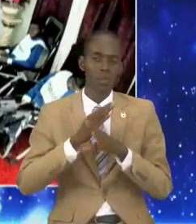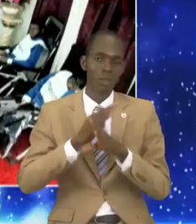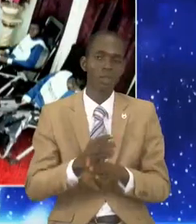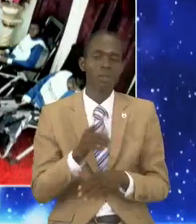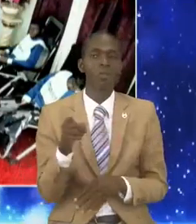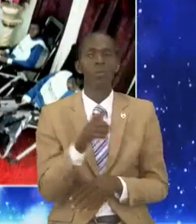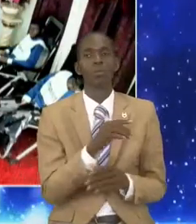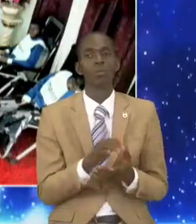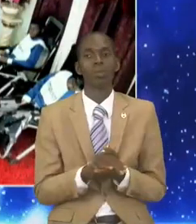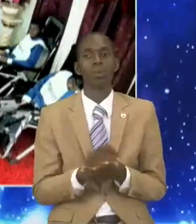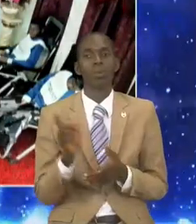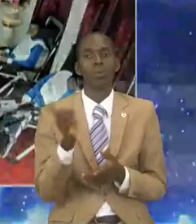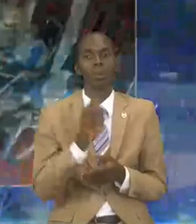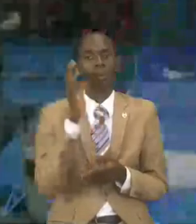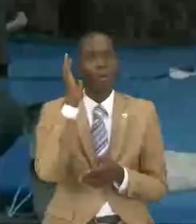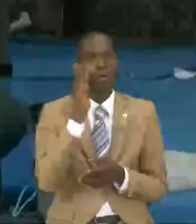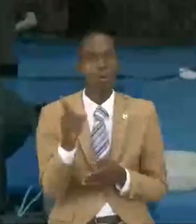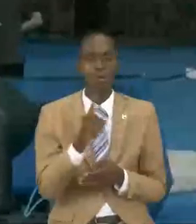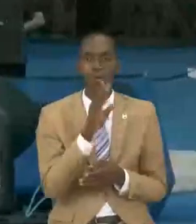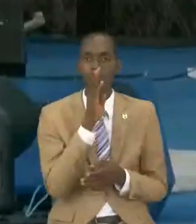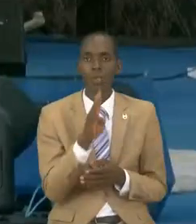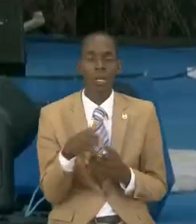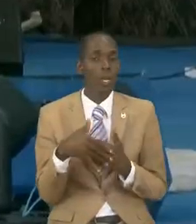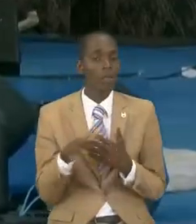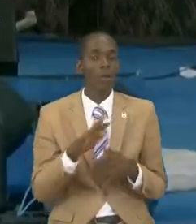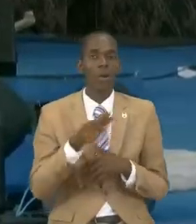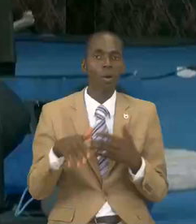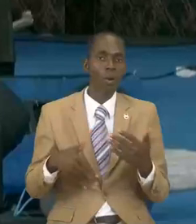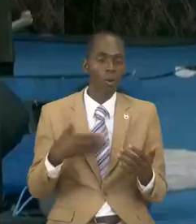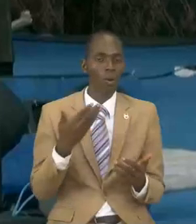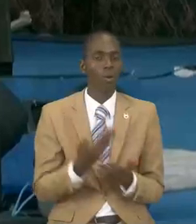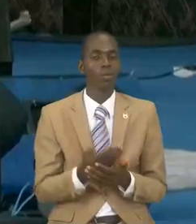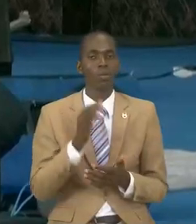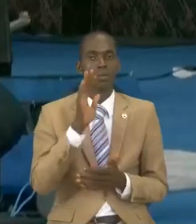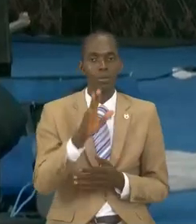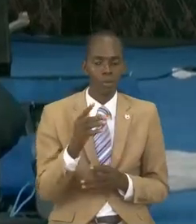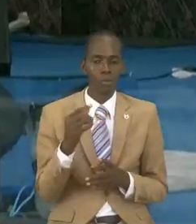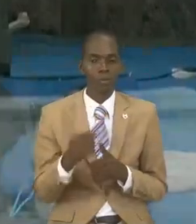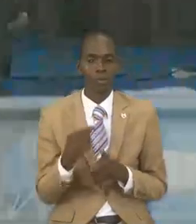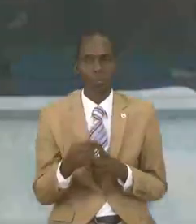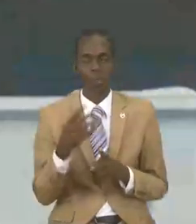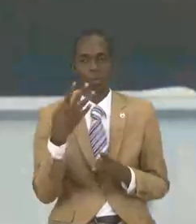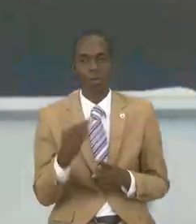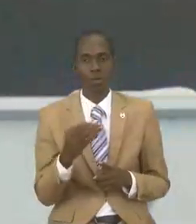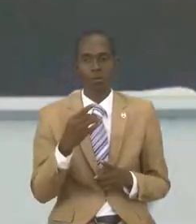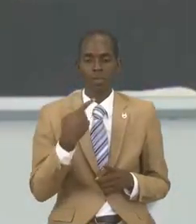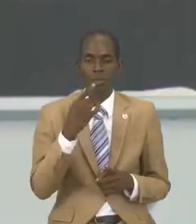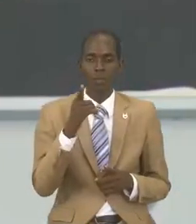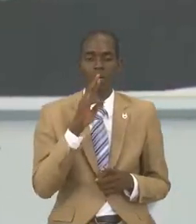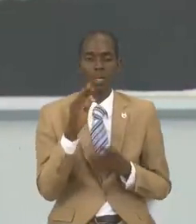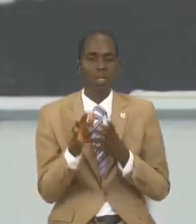empêché d'aller au ciel. Où seras-tu après toutes ces professions de religion,